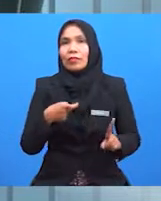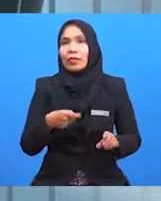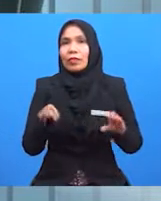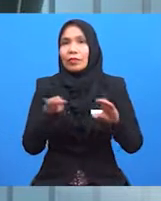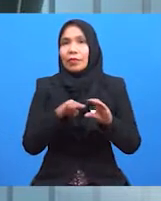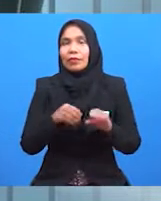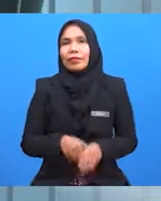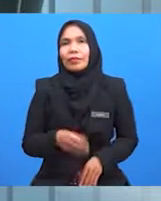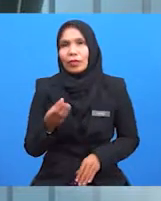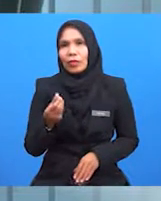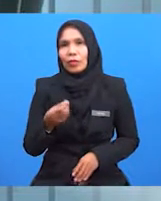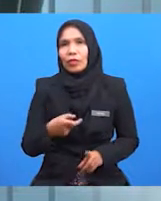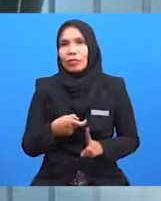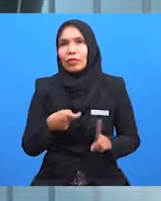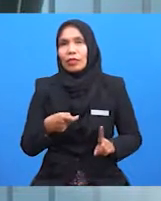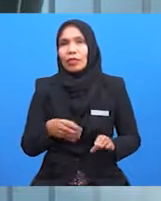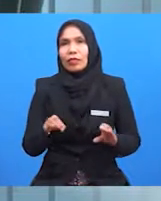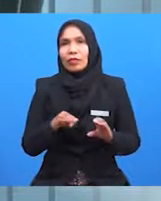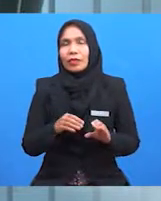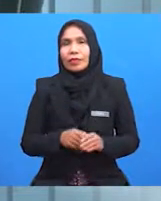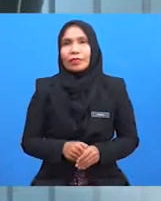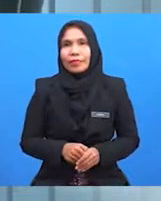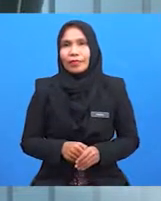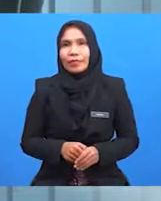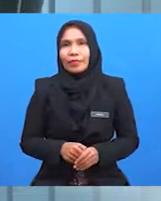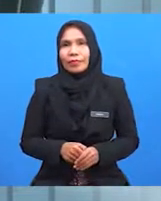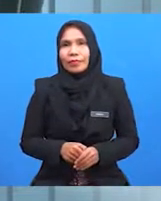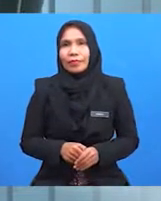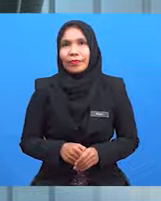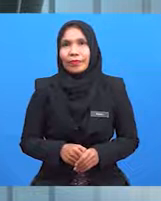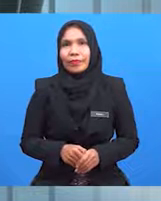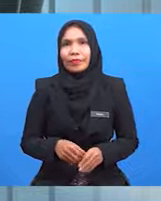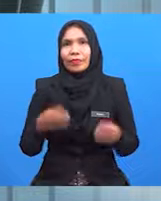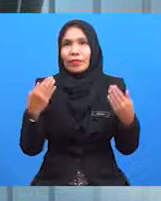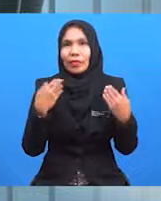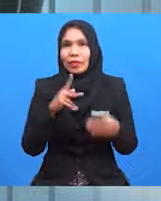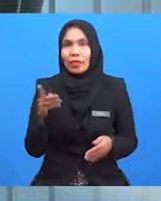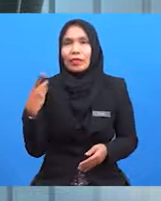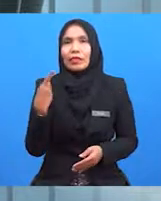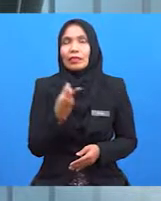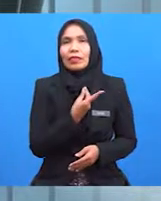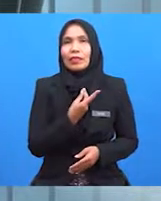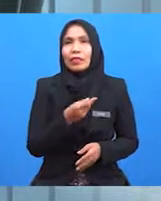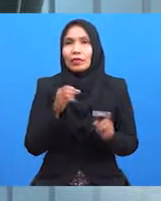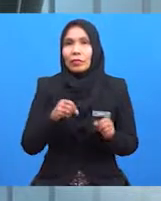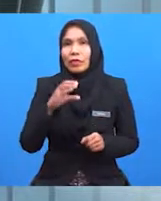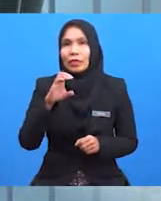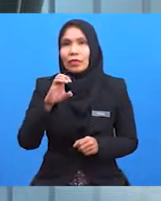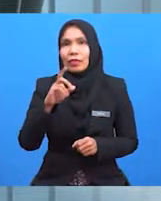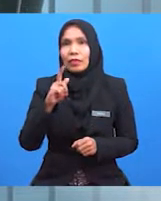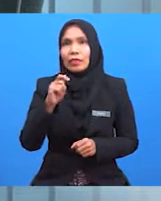baru. Dari mana pula bank dapat duit ini ya? Adakah kita boleh mencetak duit kita